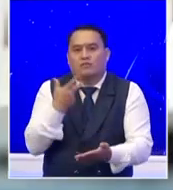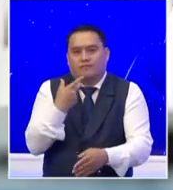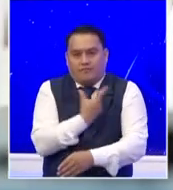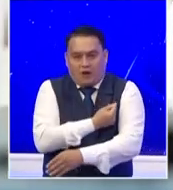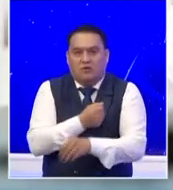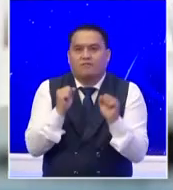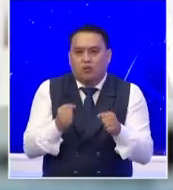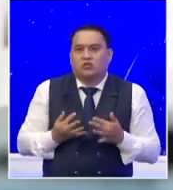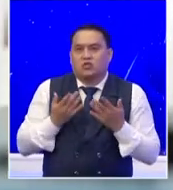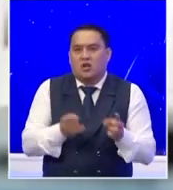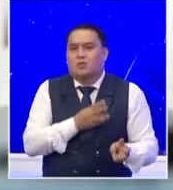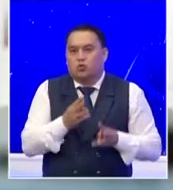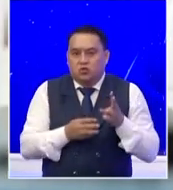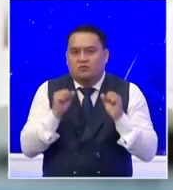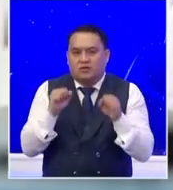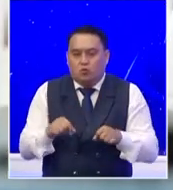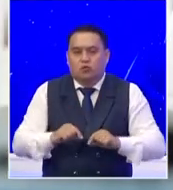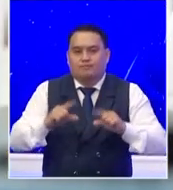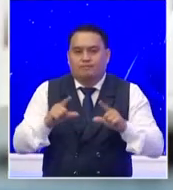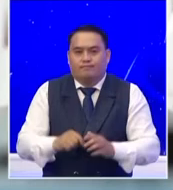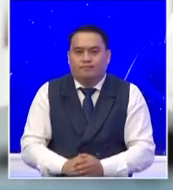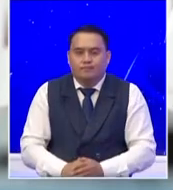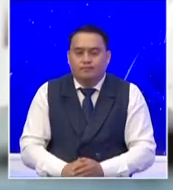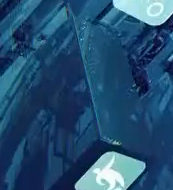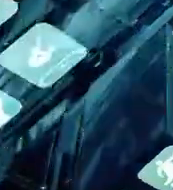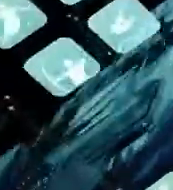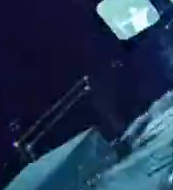требуемый уровень иммунитета для населения.